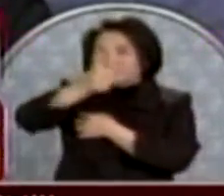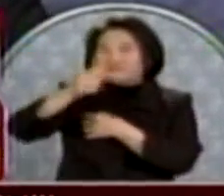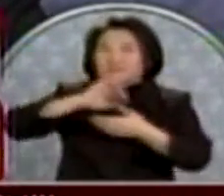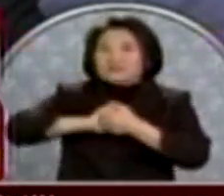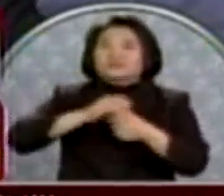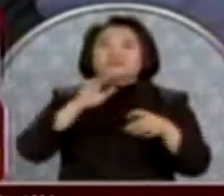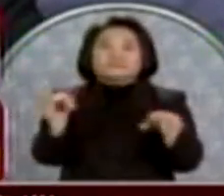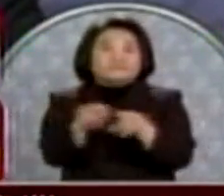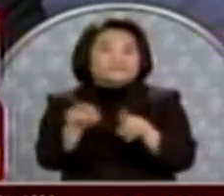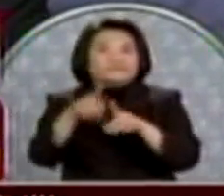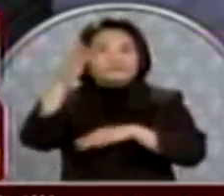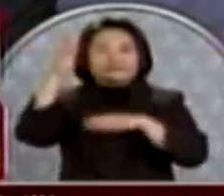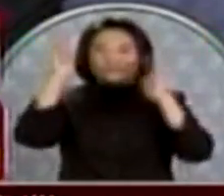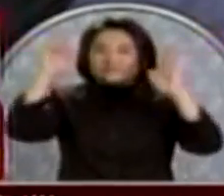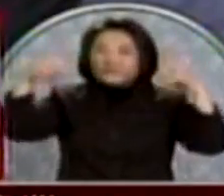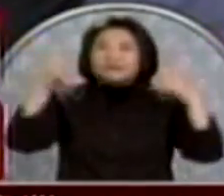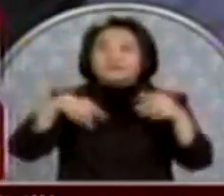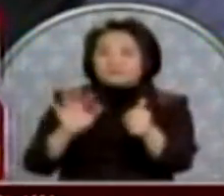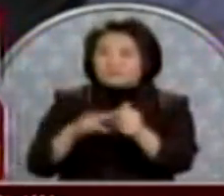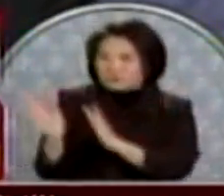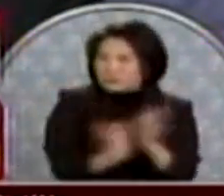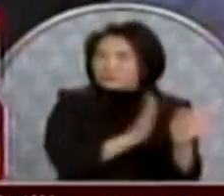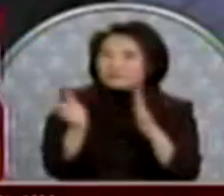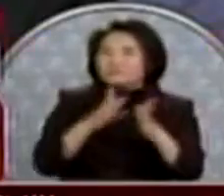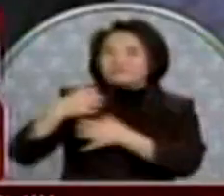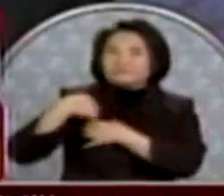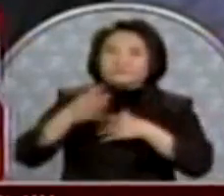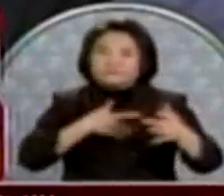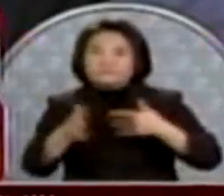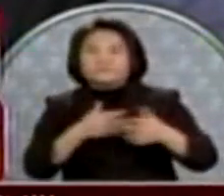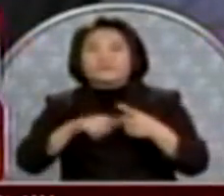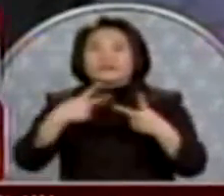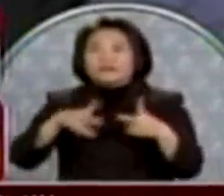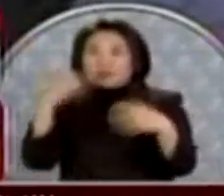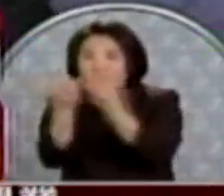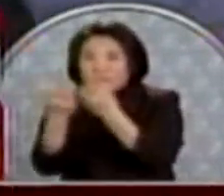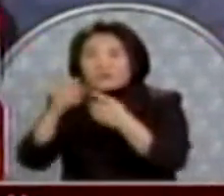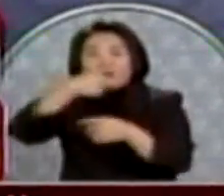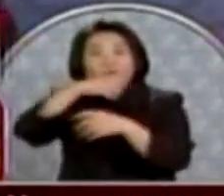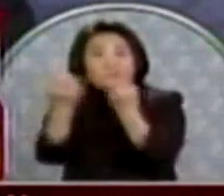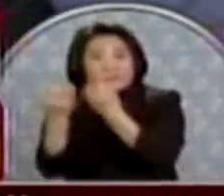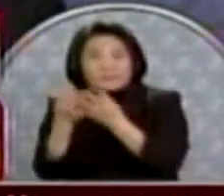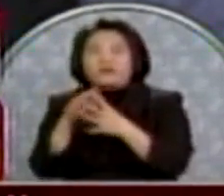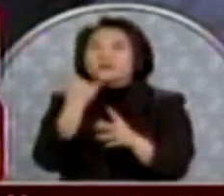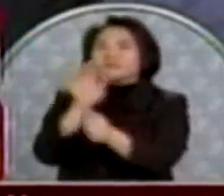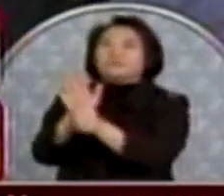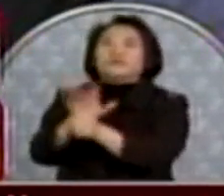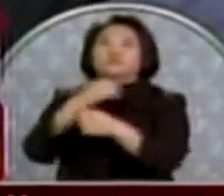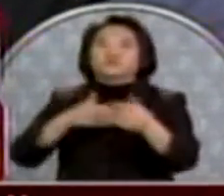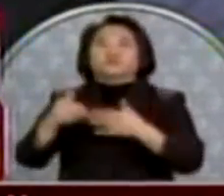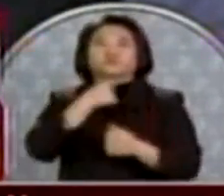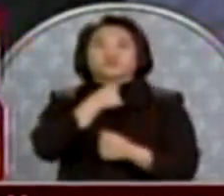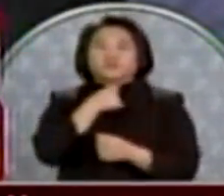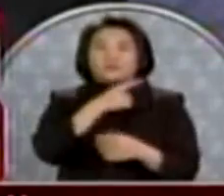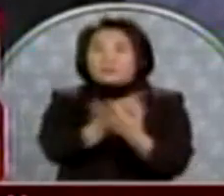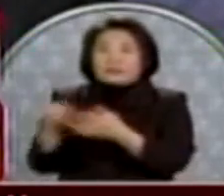但要接受正常的这个建军备战，还需要做灾害防救的训练啊。但是大概不可